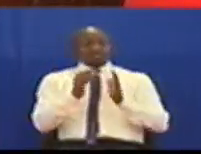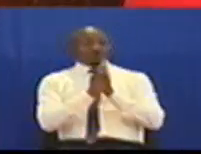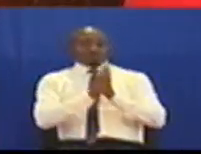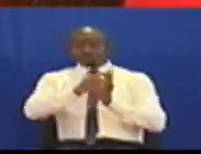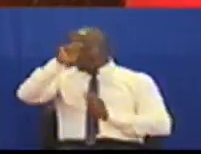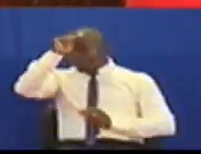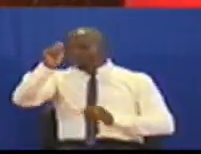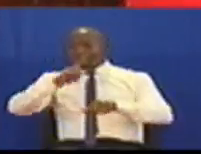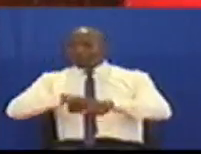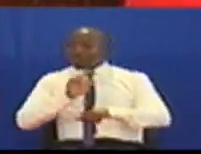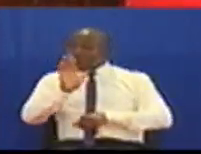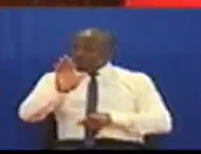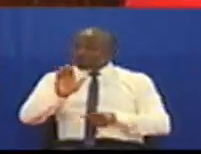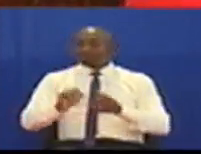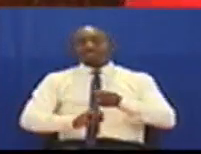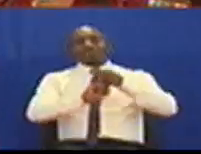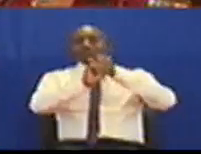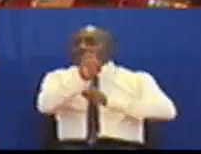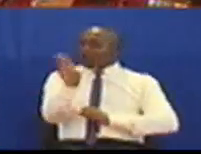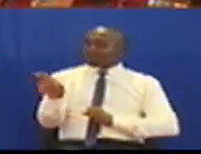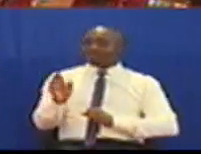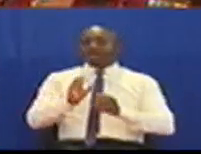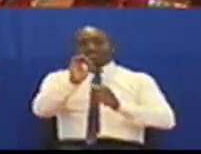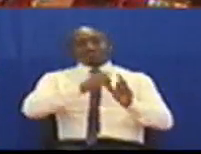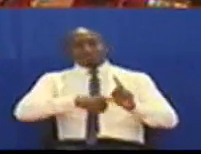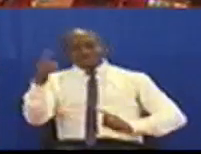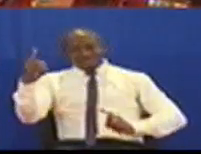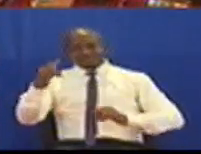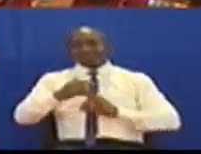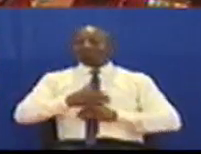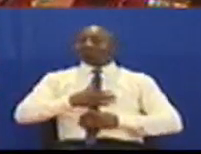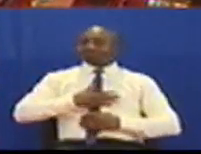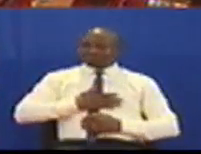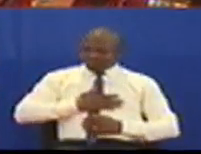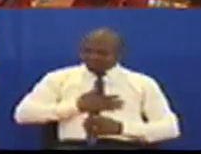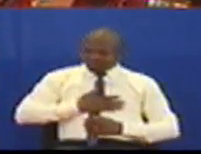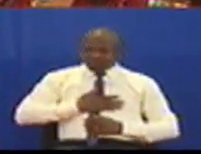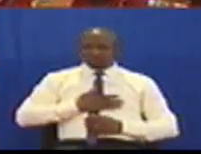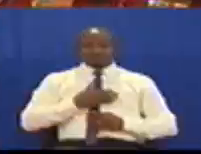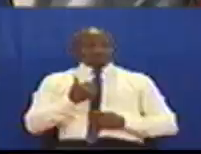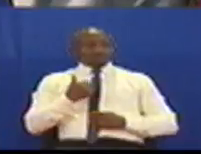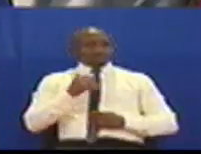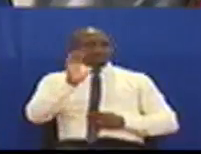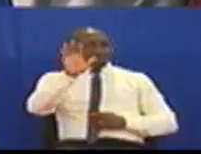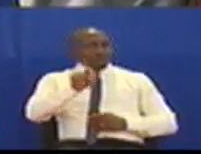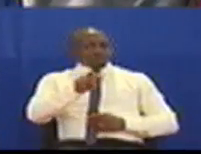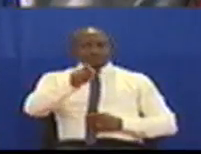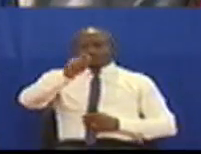kwa wakati wako na naunga mkono hoja 100%. Asante sana. Nilikuwa nimemwita